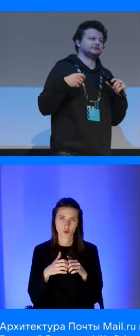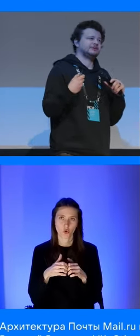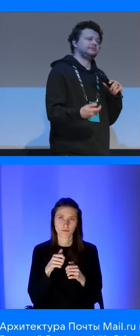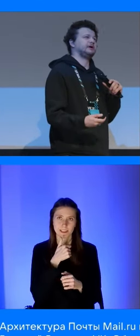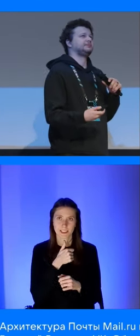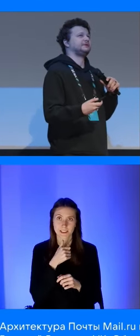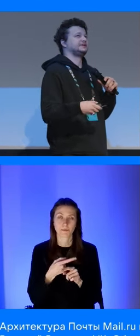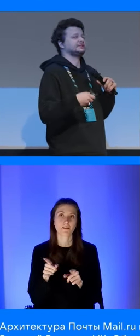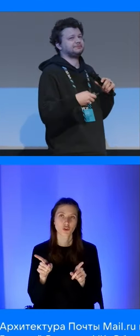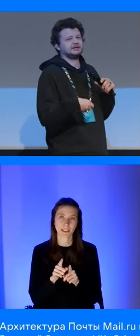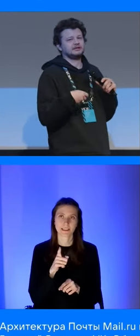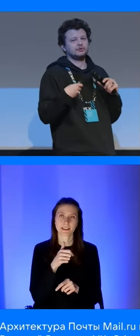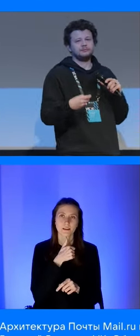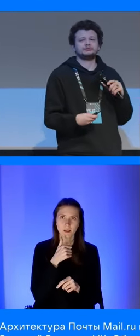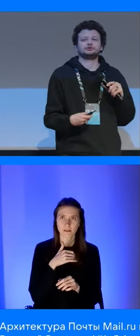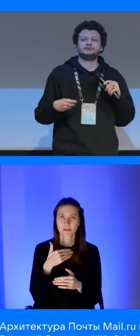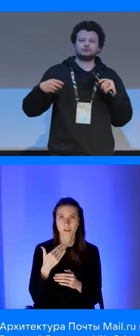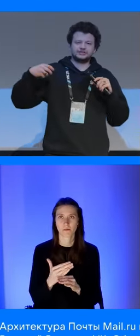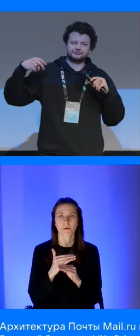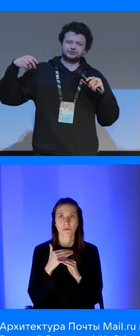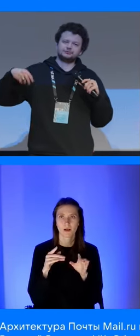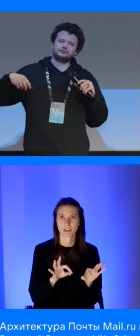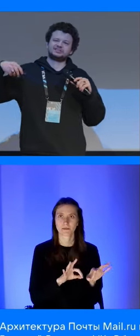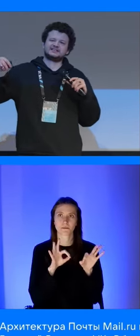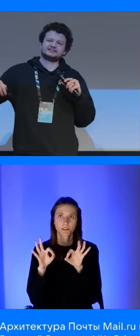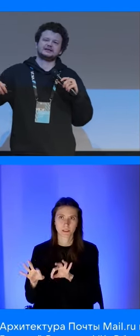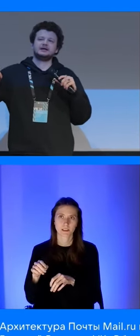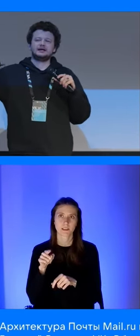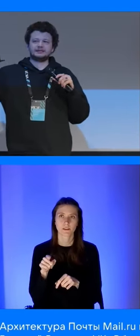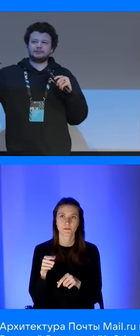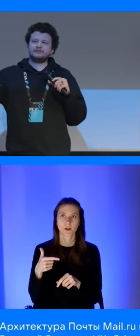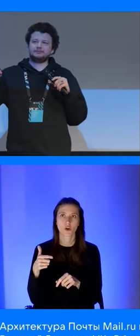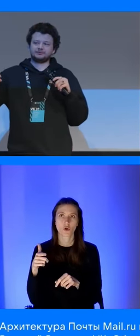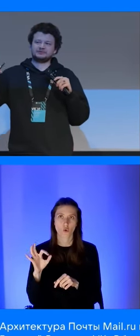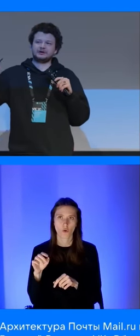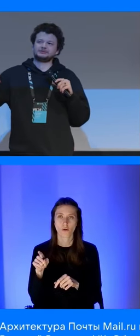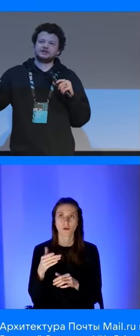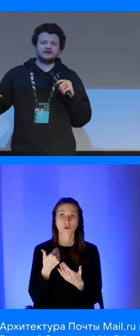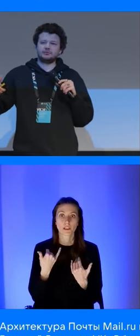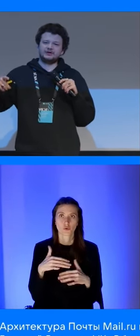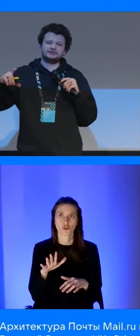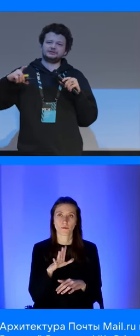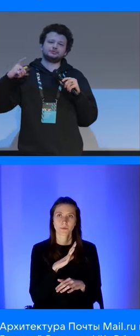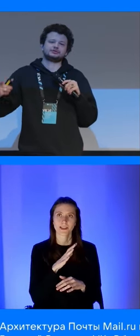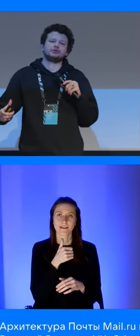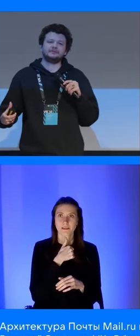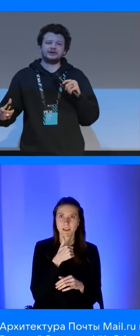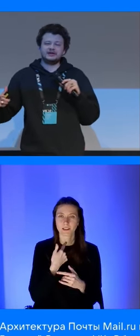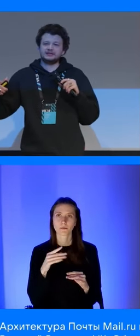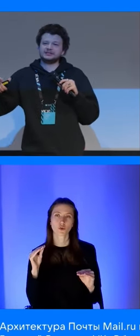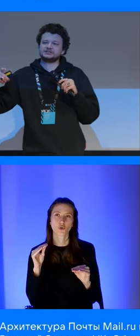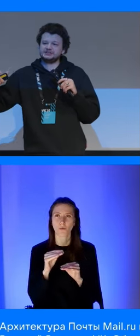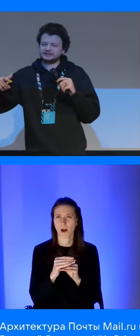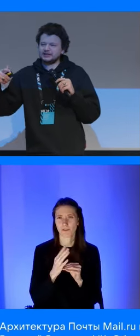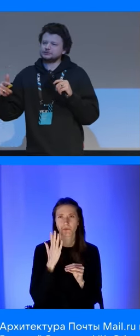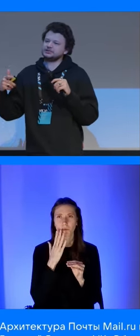помогли нам в свое время перейти с Perl на Go, потому что мы уже в существующих тестах добавили просто пару сценариев, буквально 10 строками,